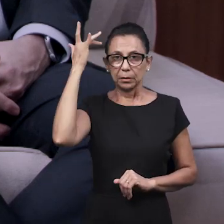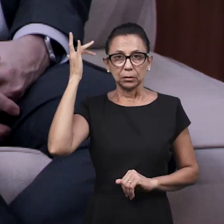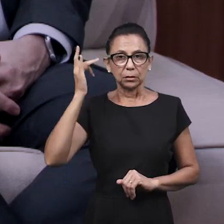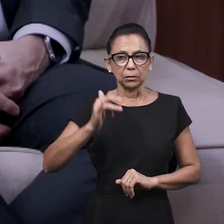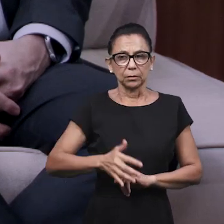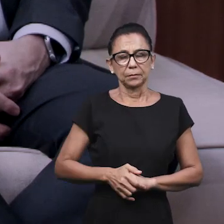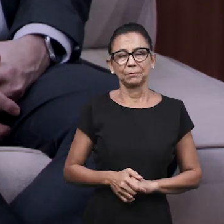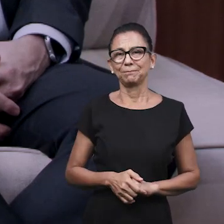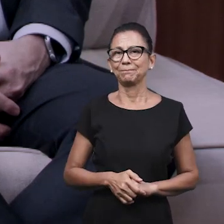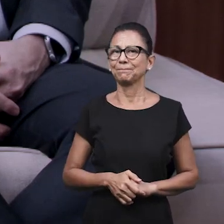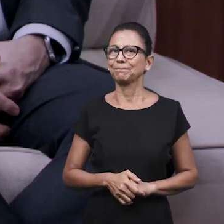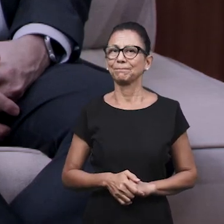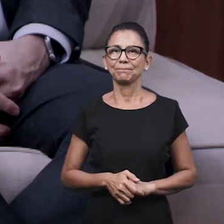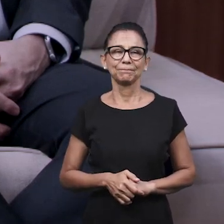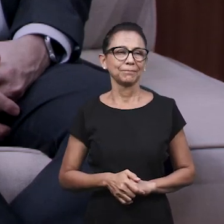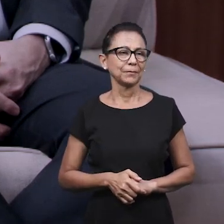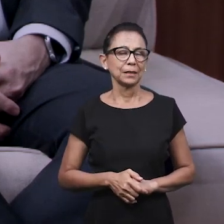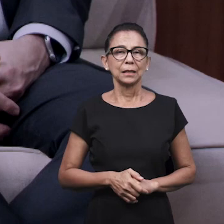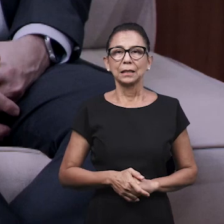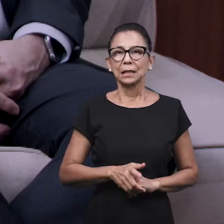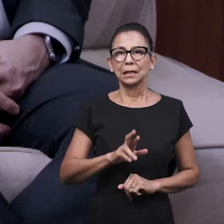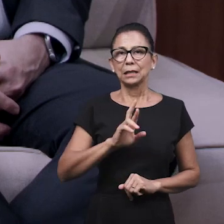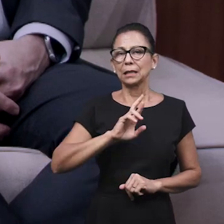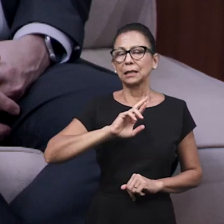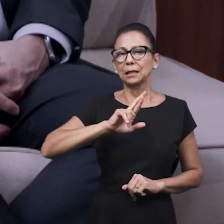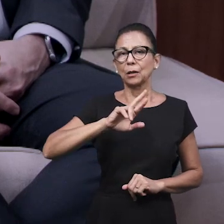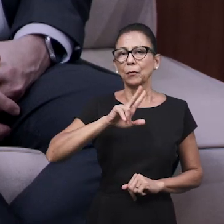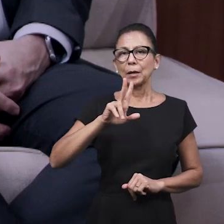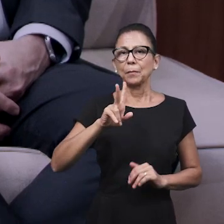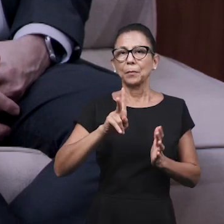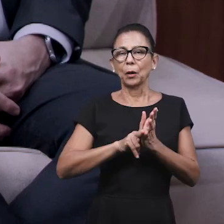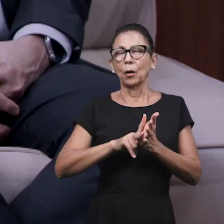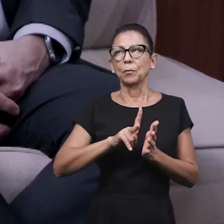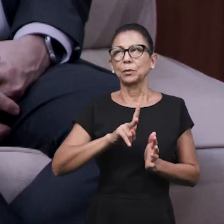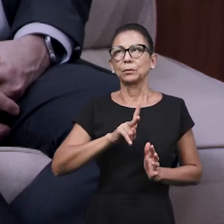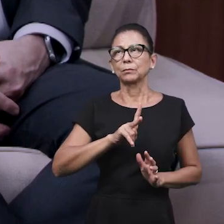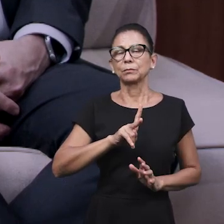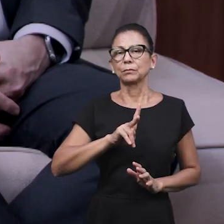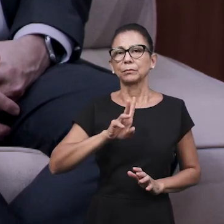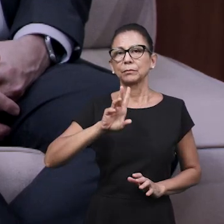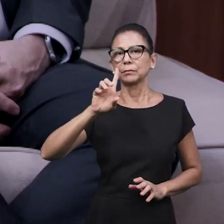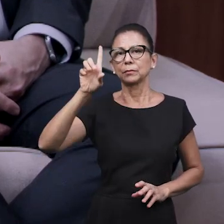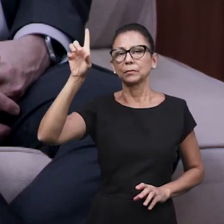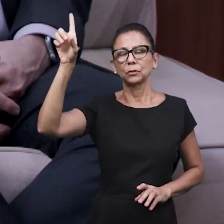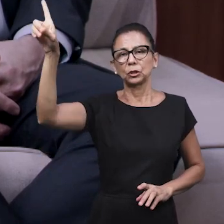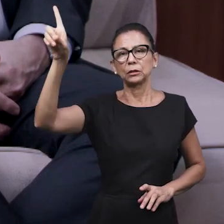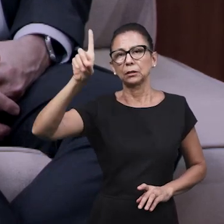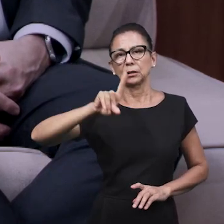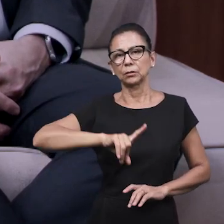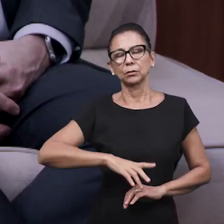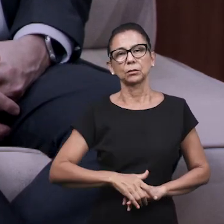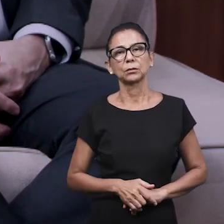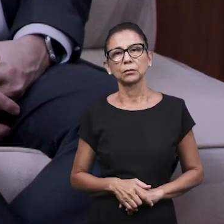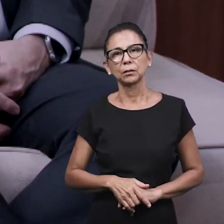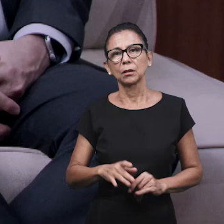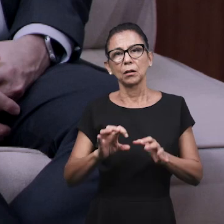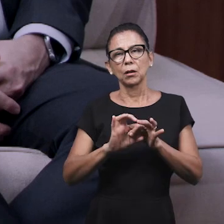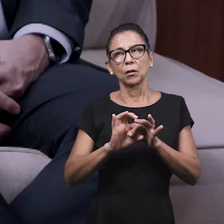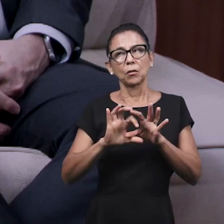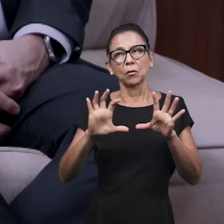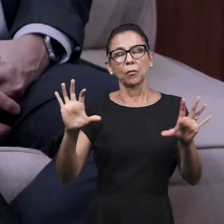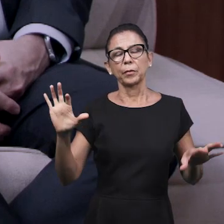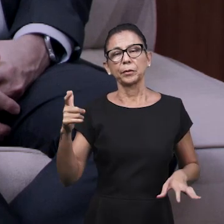Dieu, ne vient de la part du Seigneur. Donc Dieu a révélé que ce type